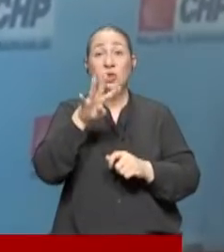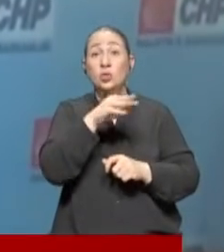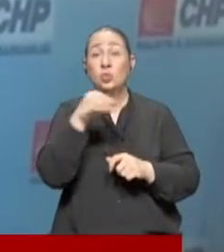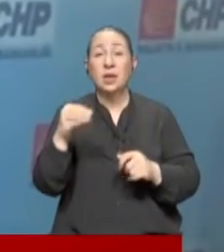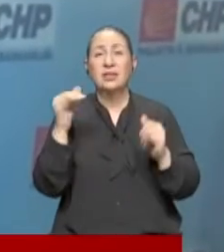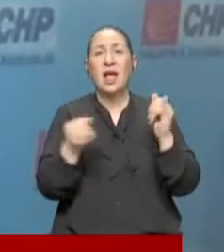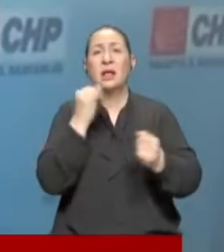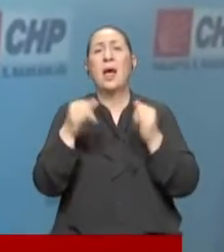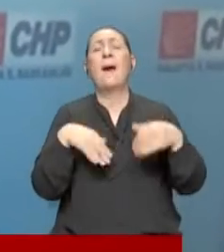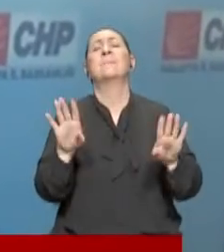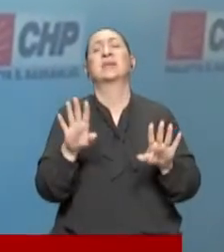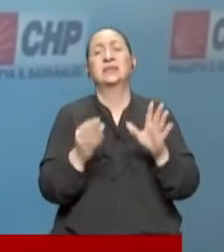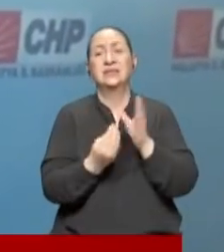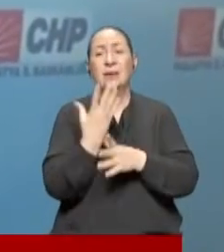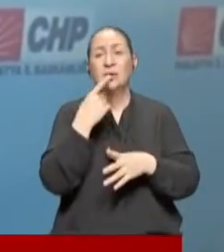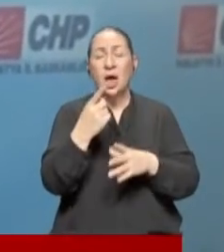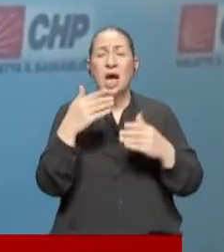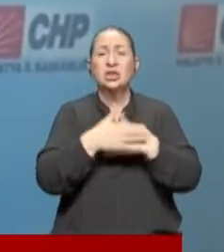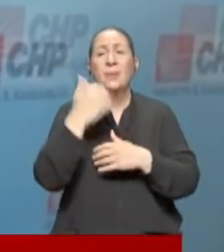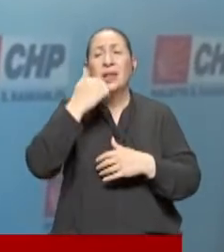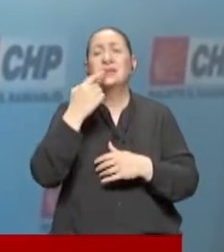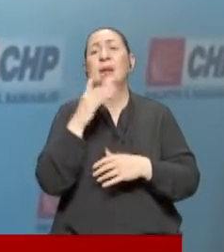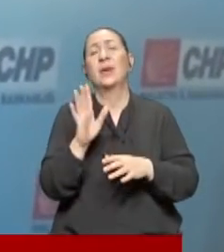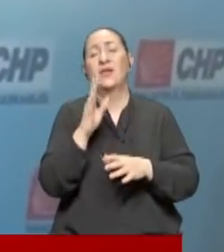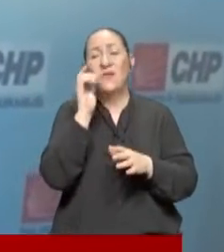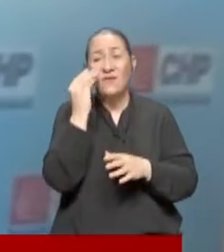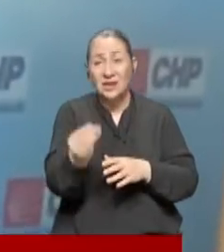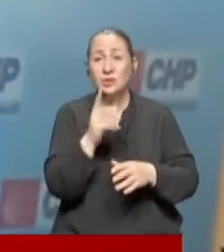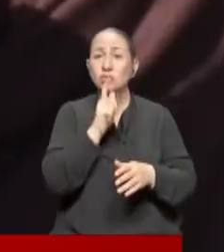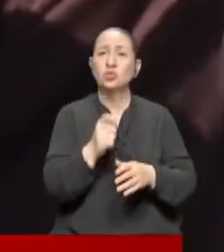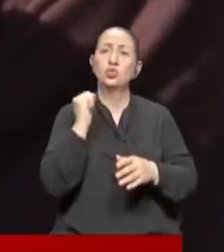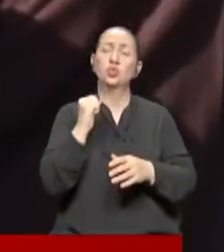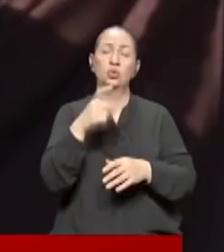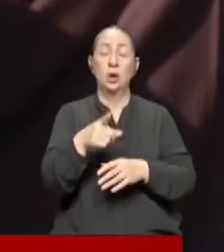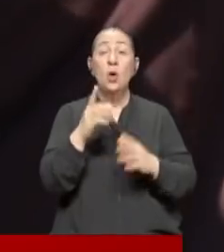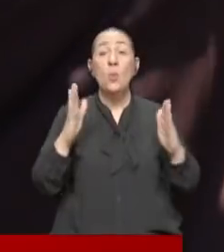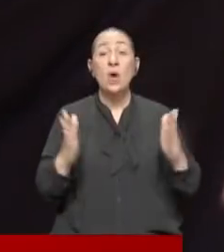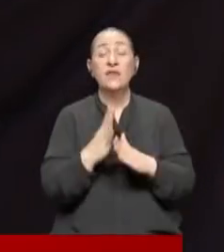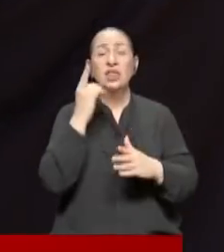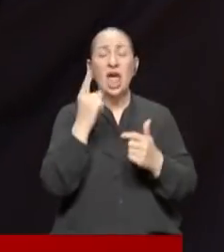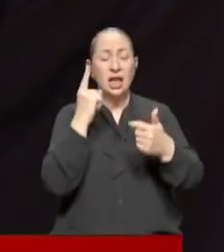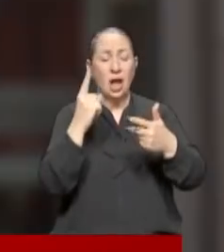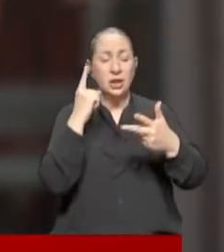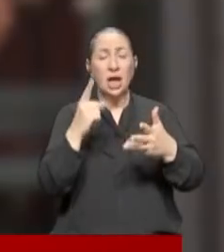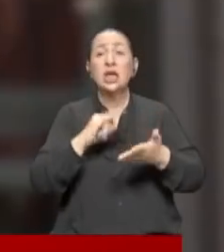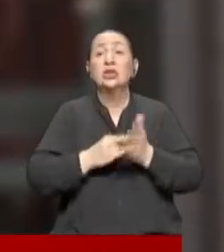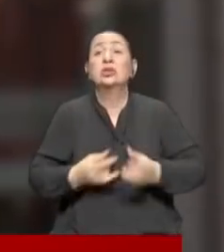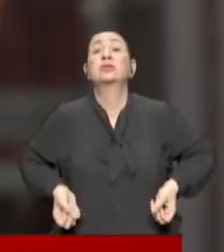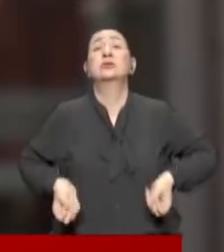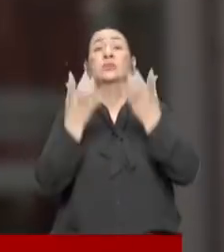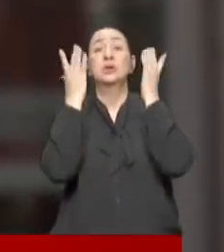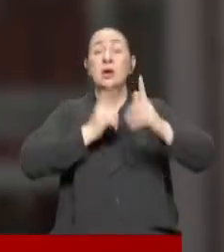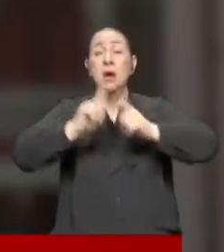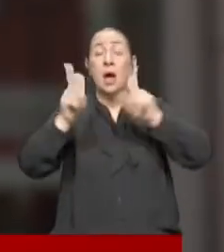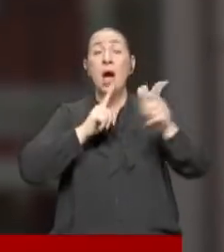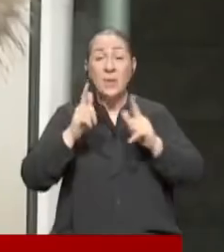milyonla dalga geçmeyin, sabah söylediğini akşam yalanlamayın, verdiğiniz sözde durun. Muhalefet tek tek sıraladı, geçinemiyoruz sesini